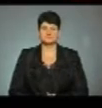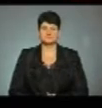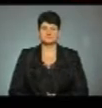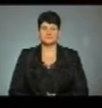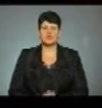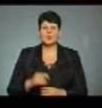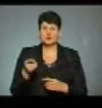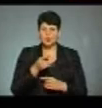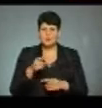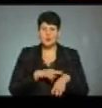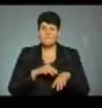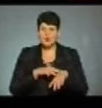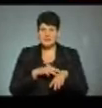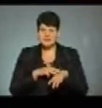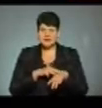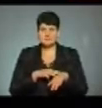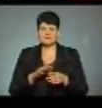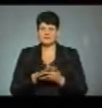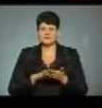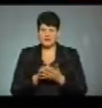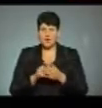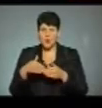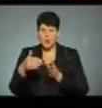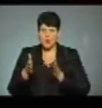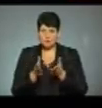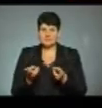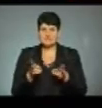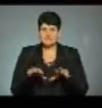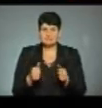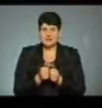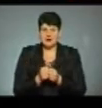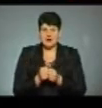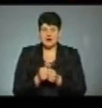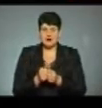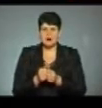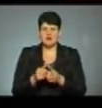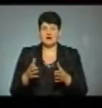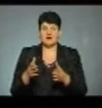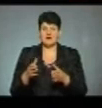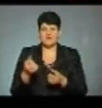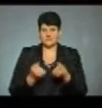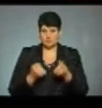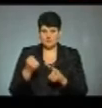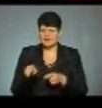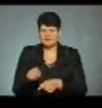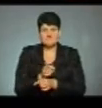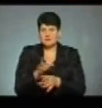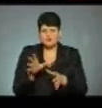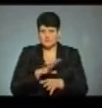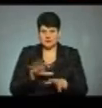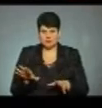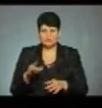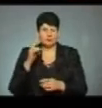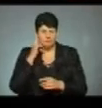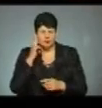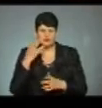У Тернополі поліцейські знешкодили коробку, яку невідомі залишили під автомобілем. У ній вибухівки не було. Почули вистріл такий,